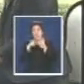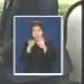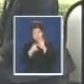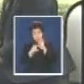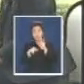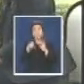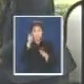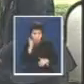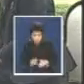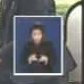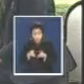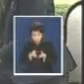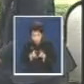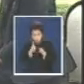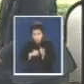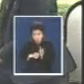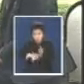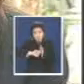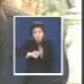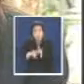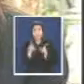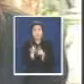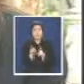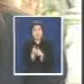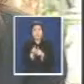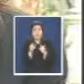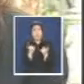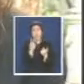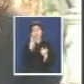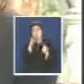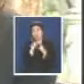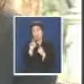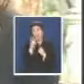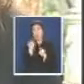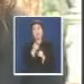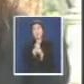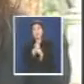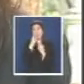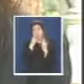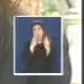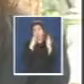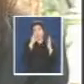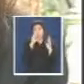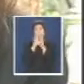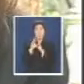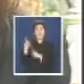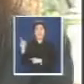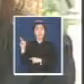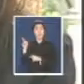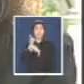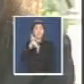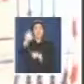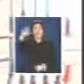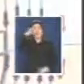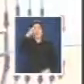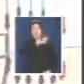ะเลหรือตามแม่น้ำต่างๆให้เร็วที่สุดค่ะ ตรงนี้คืออะไรคะเนี่ยนี่คือแนวพระราชดำริ แนวที่เรามองแนวคันพระราชดำรินะ